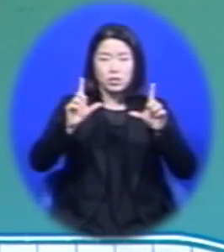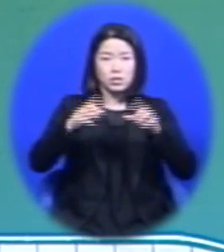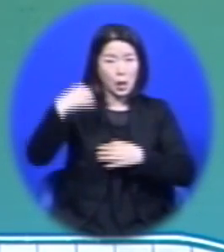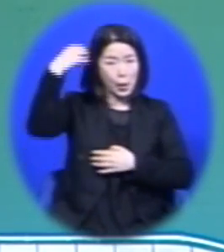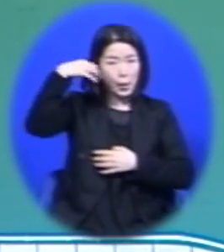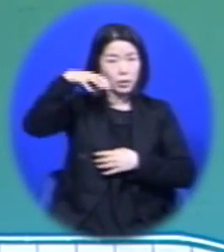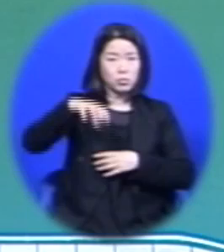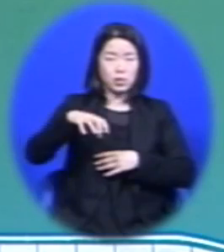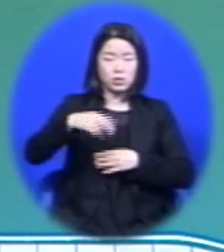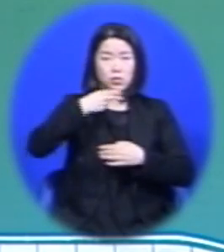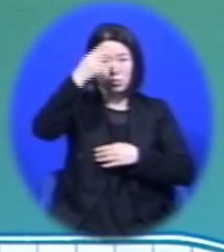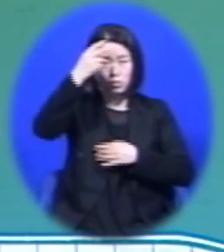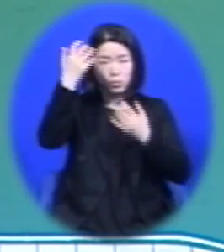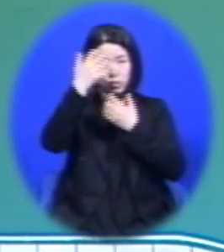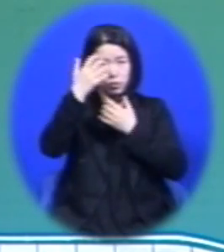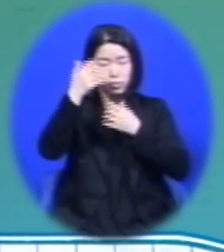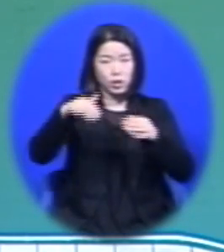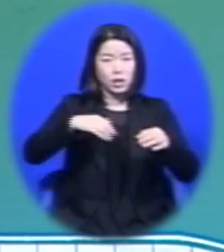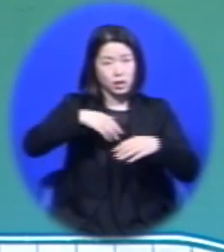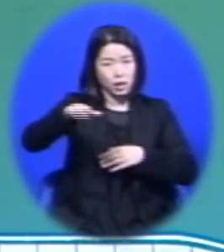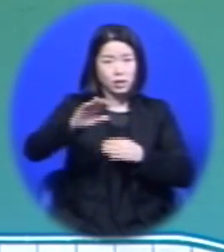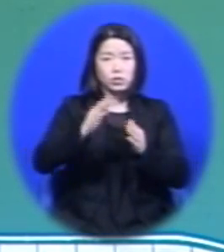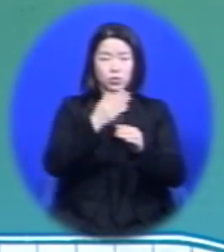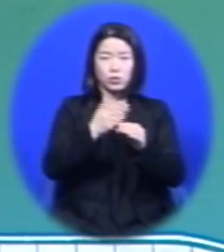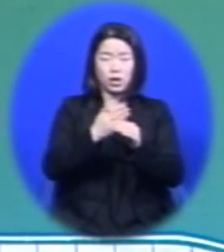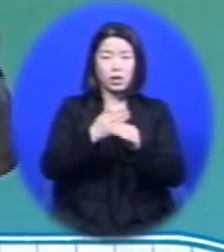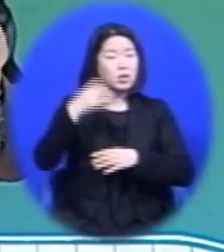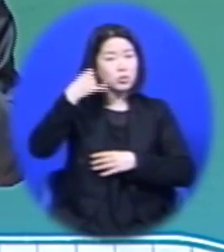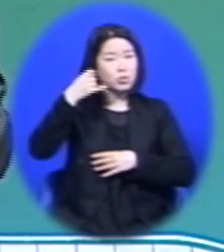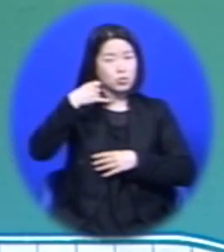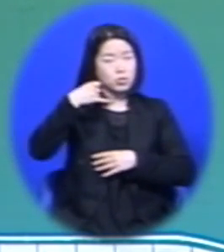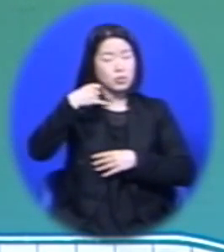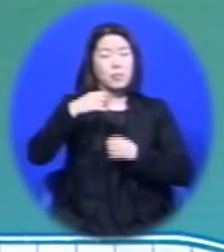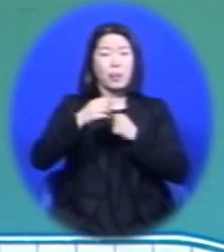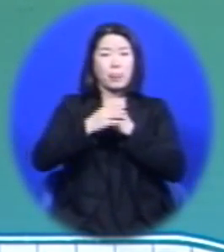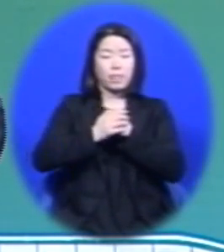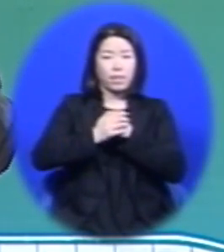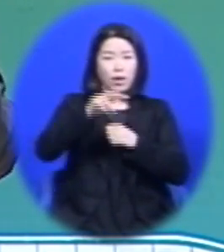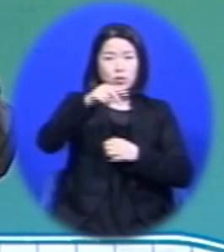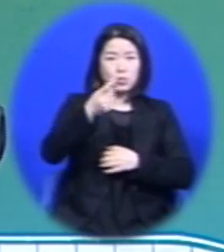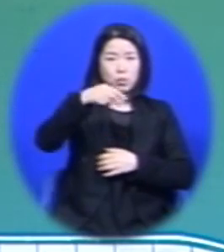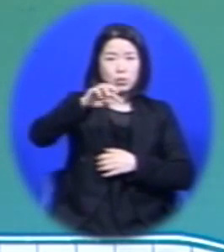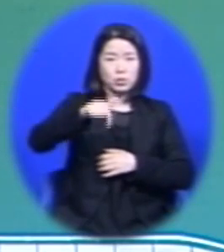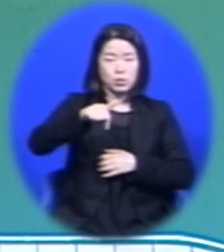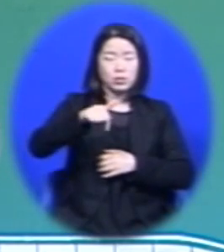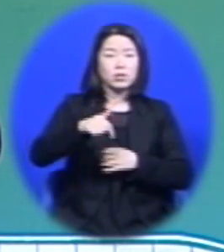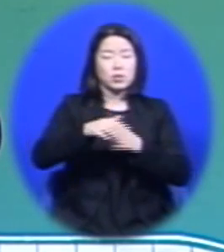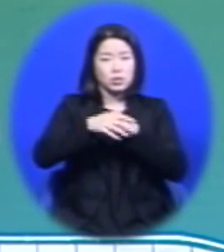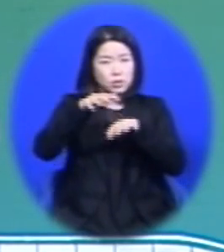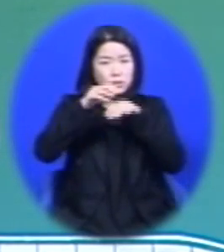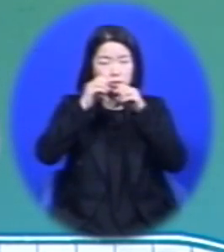영등포에서 술이 취해서 지나가는데 중국 조선족 동포 전도사님이